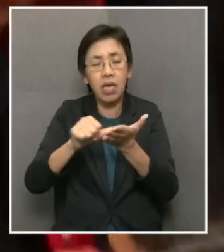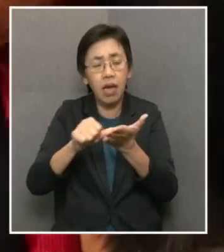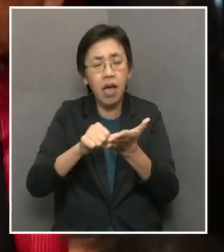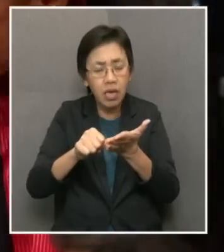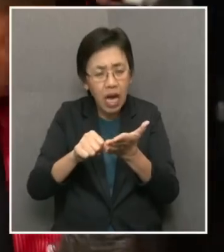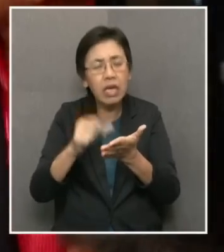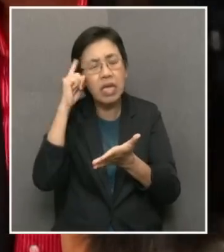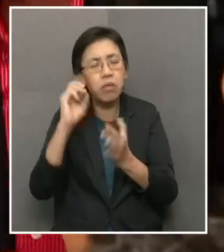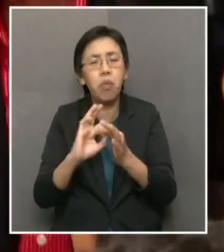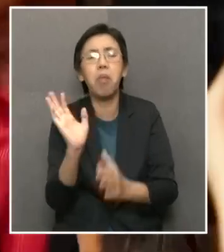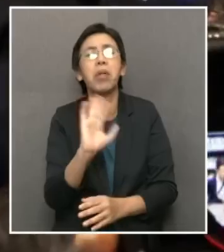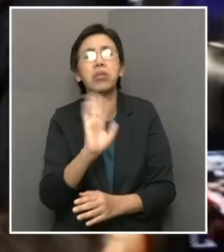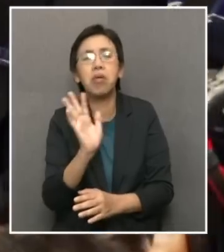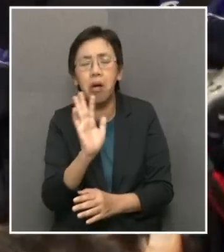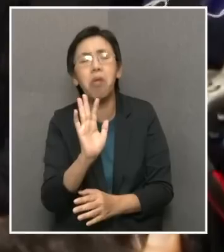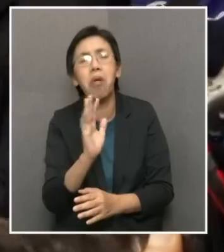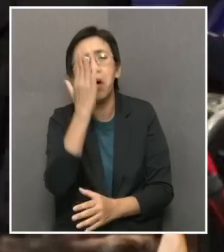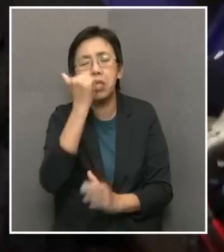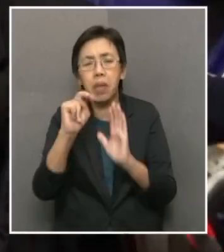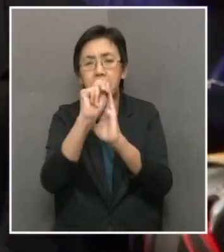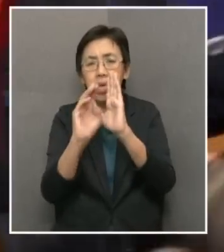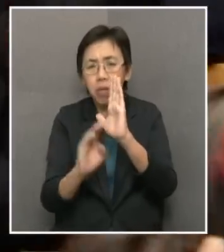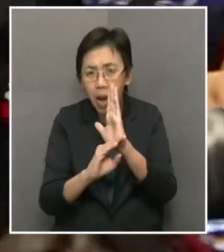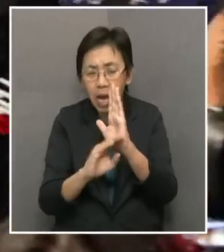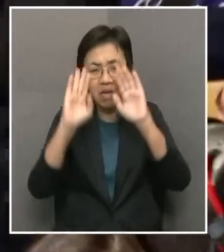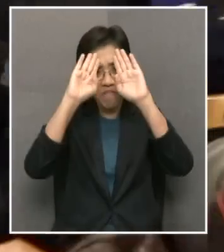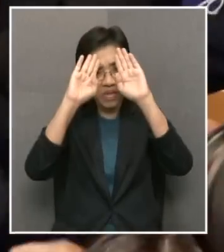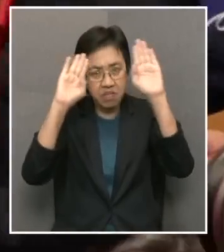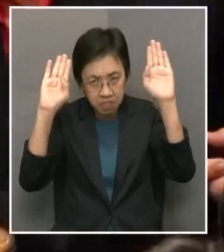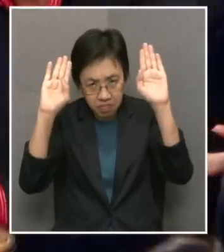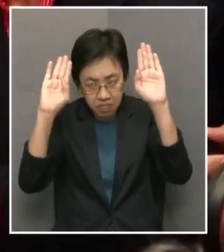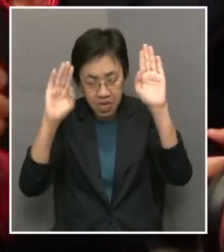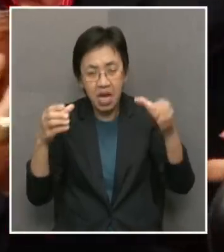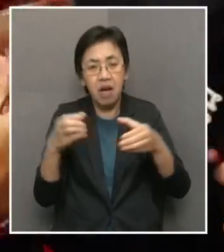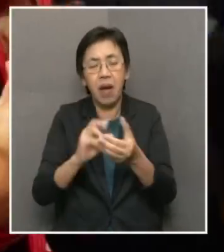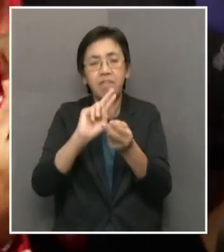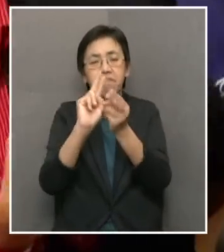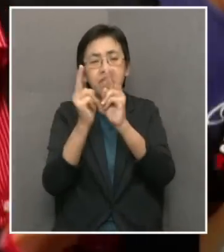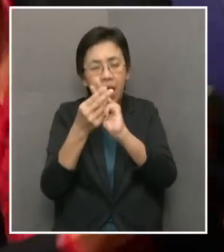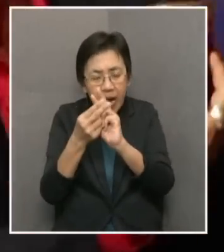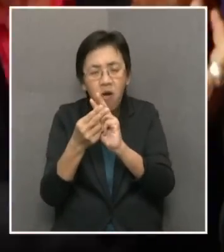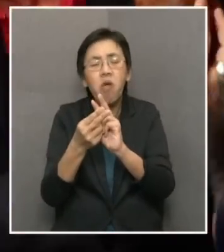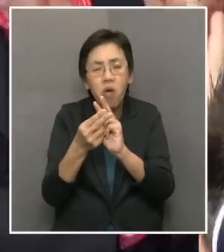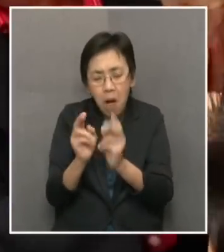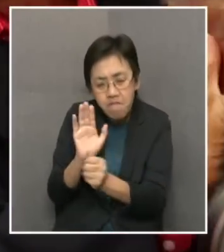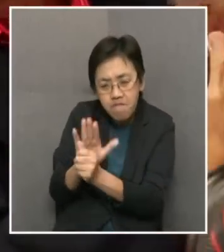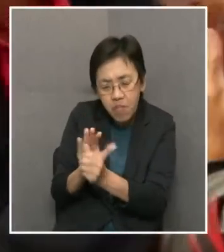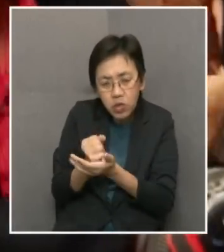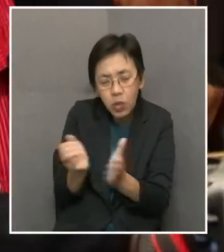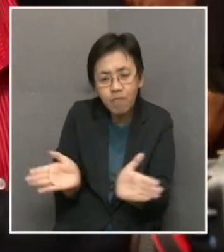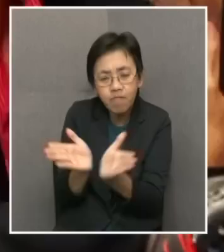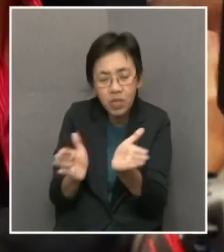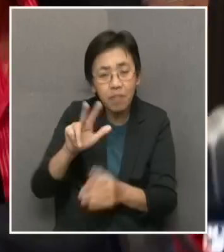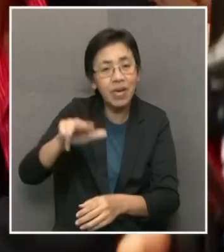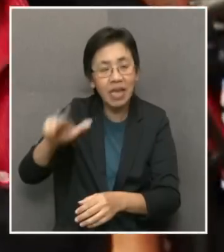สบายใจกันได้เพราะว่ามีนโยบายมีประสบการณ์พรรคชาติพัฒนากกล้าเอาใจช่วยพรรคเพื่อไทยในการ